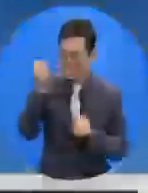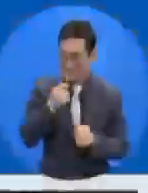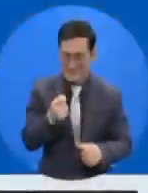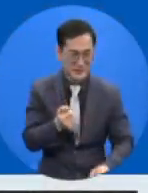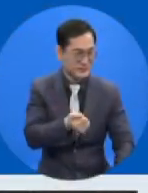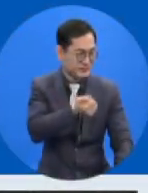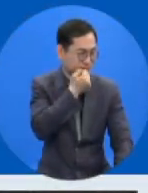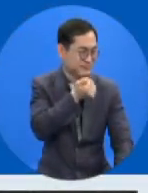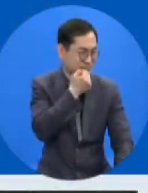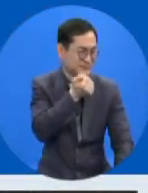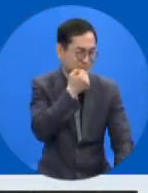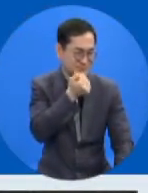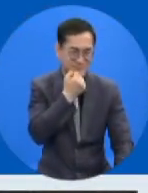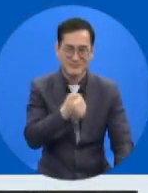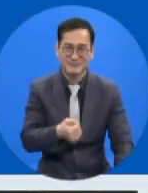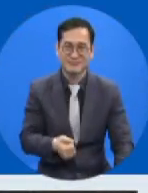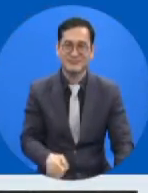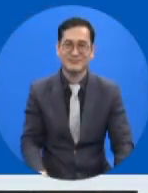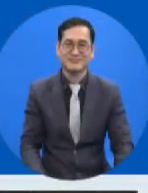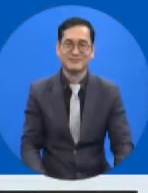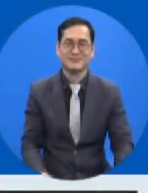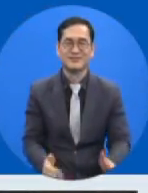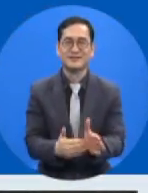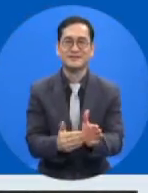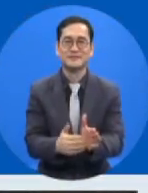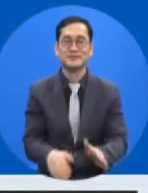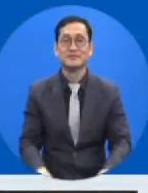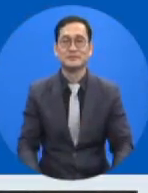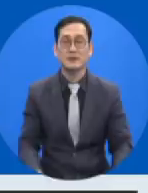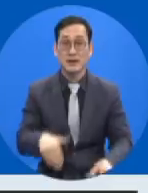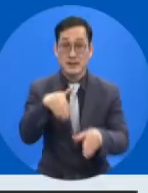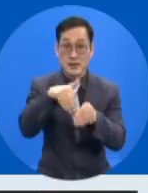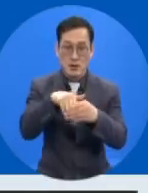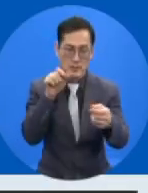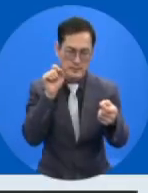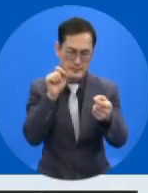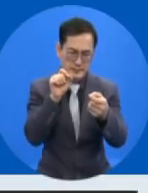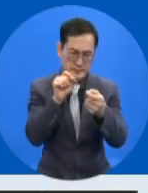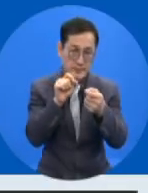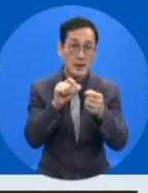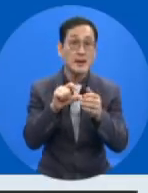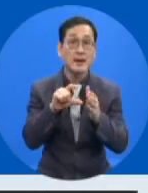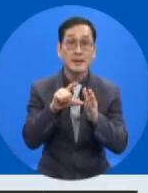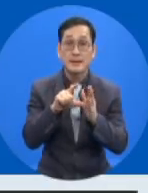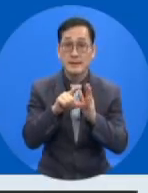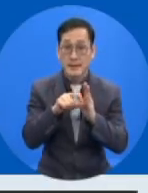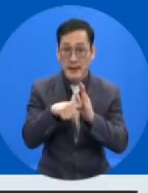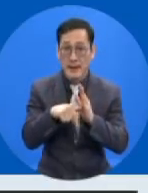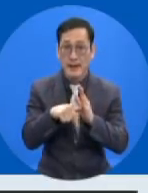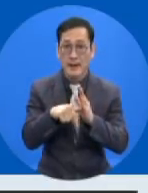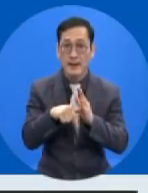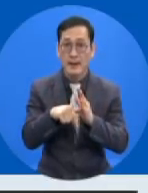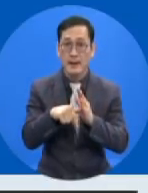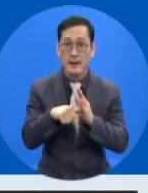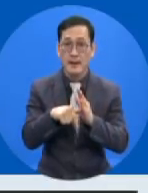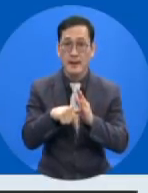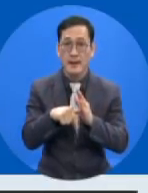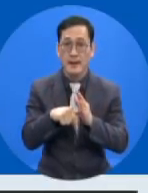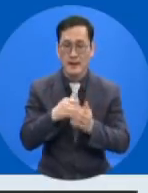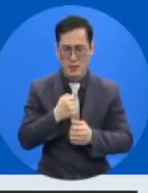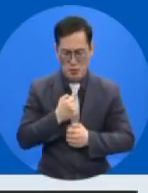참 이게 정치 지금 선거 막판에 가장 큰 선거에 영향을 끼치는 것은